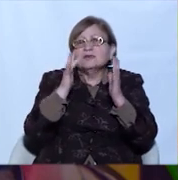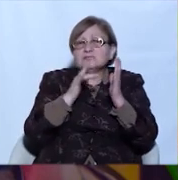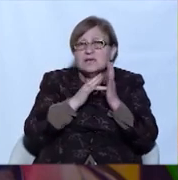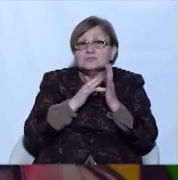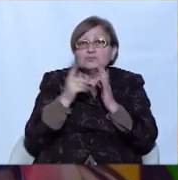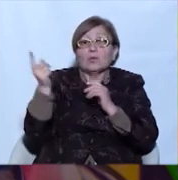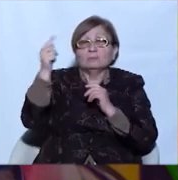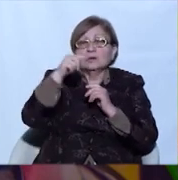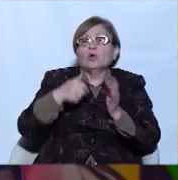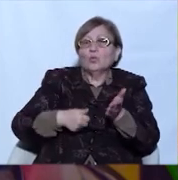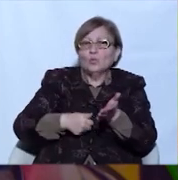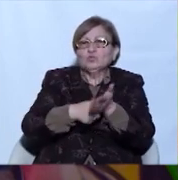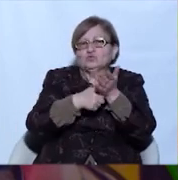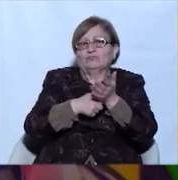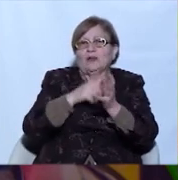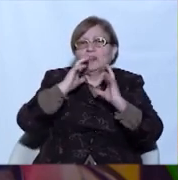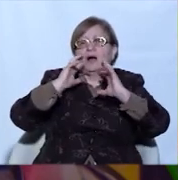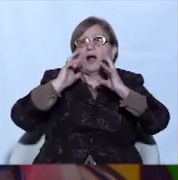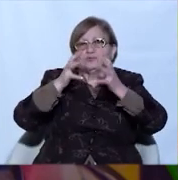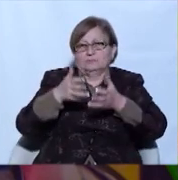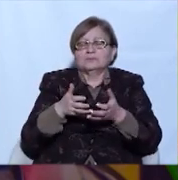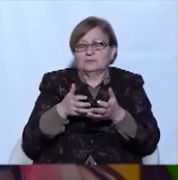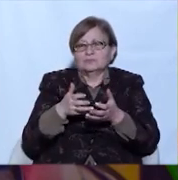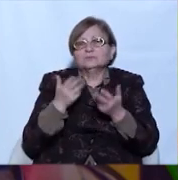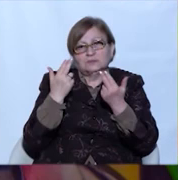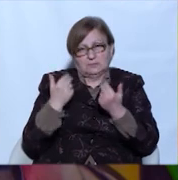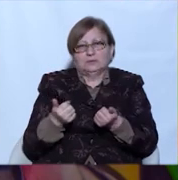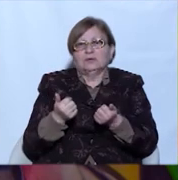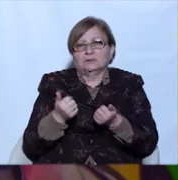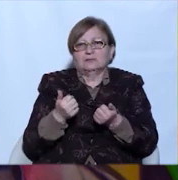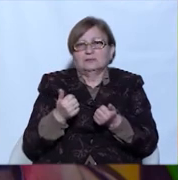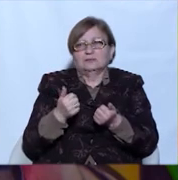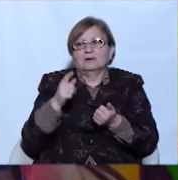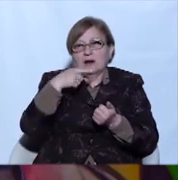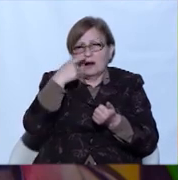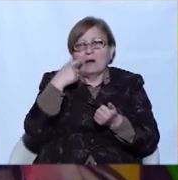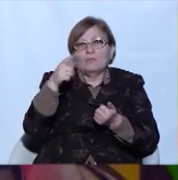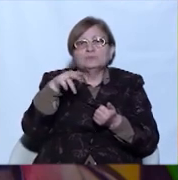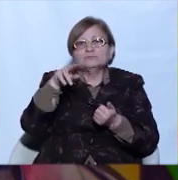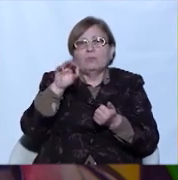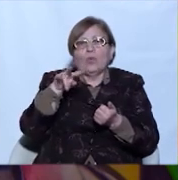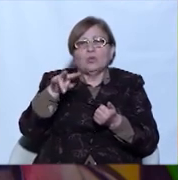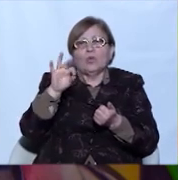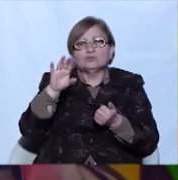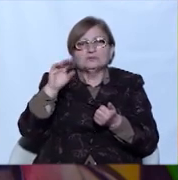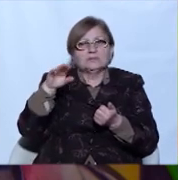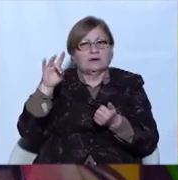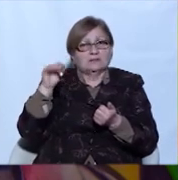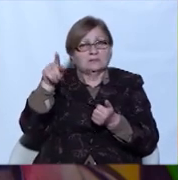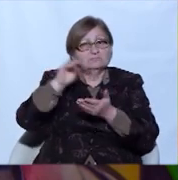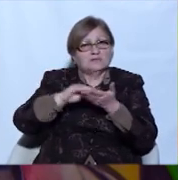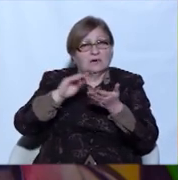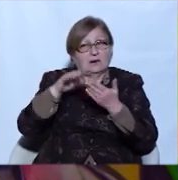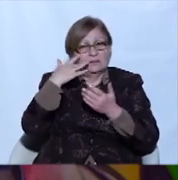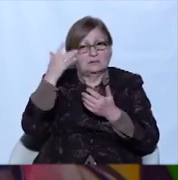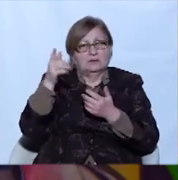უშველა კაცობრიობას დიახ უშველა ამბობს პოლ ოსტერი და შესაძლოა ეს